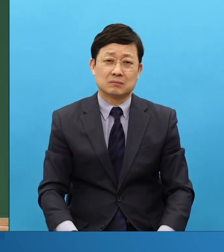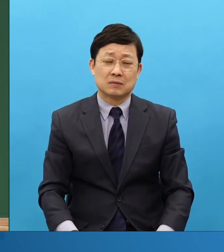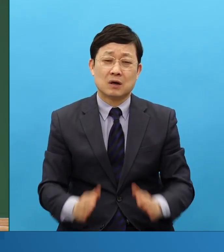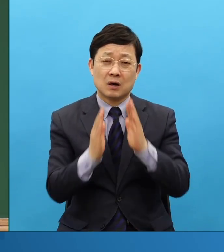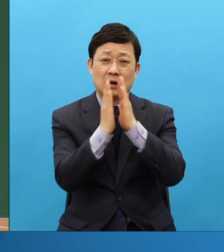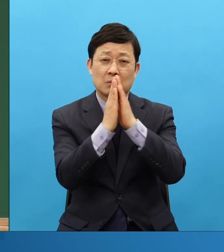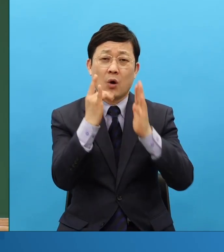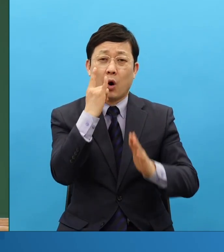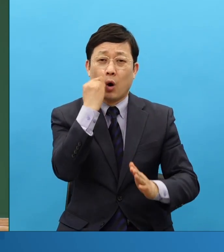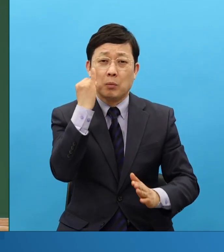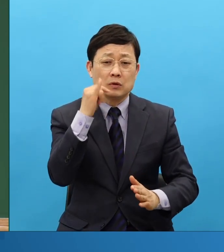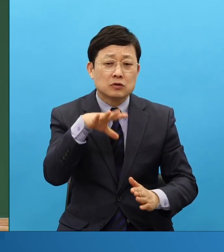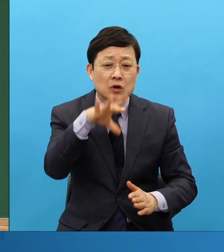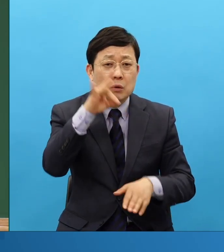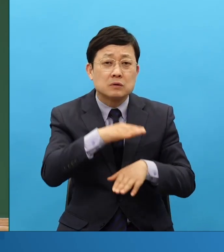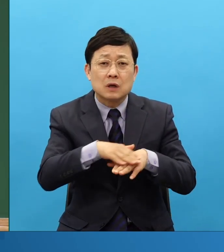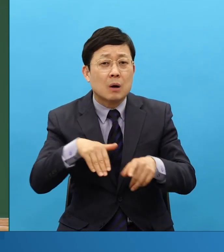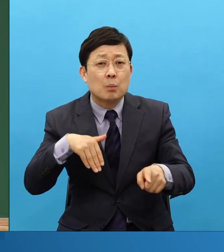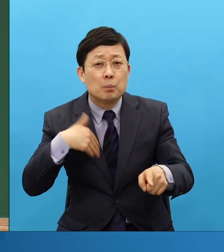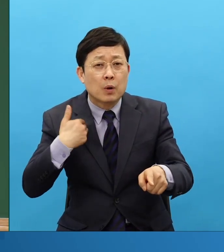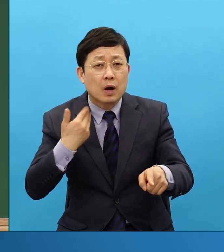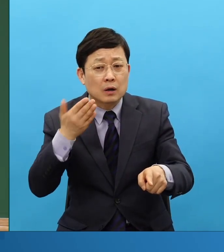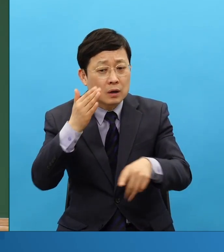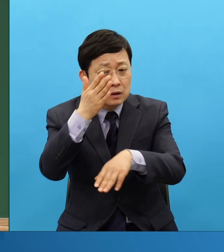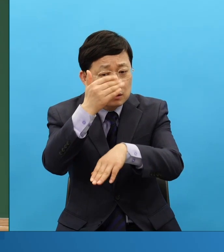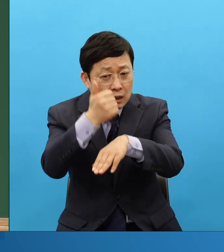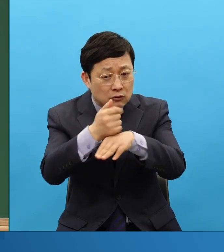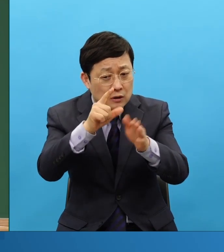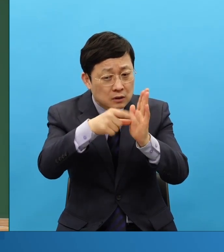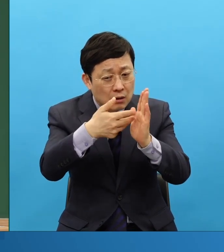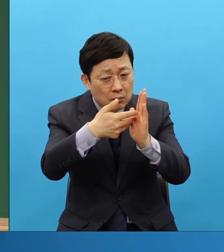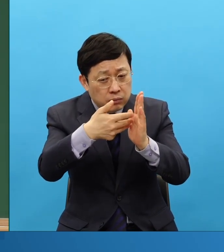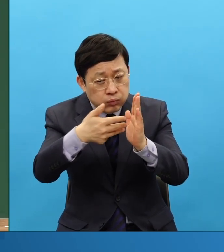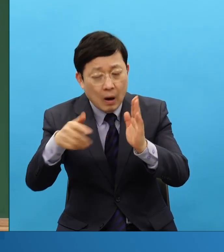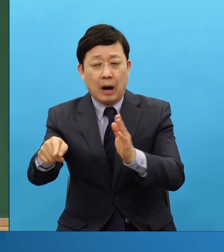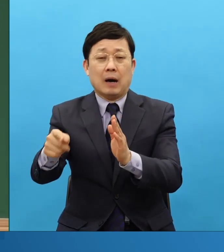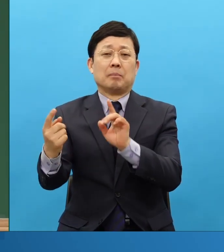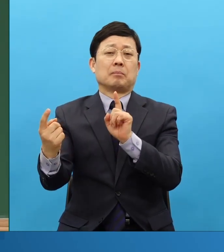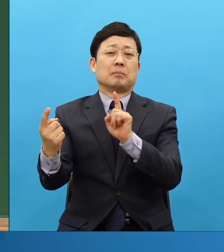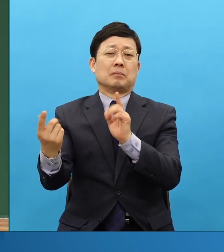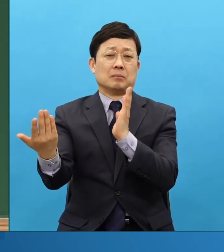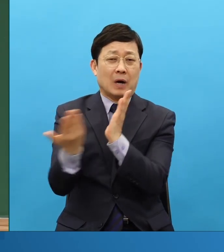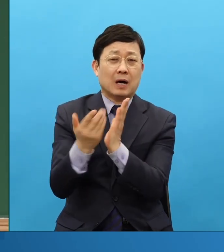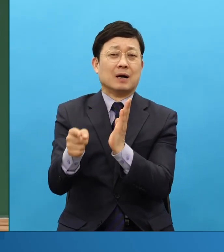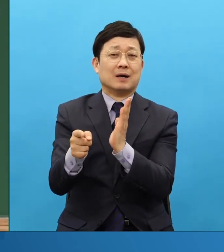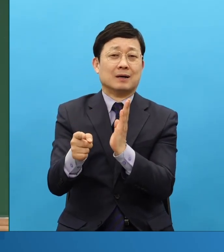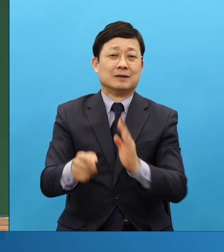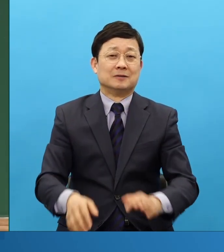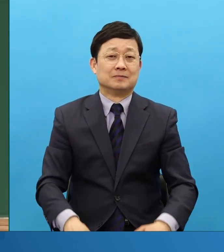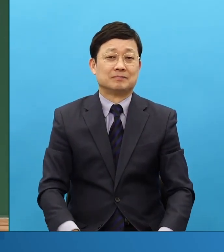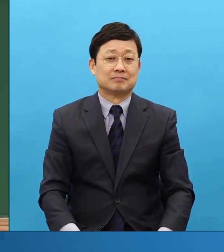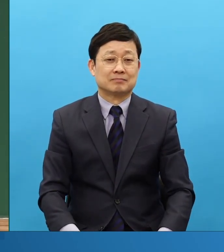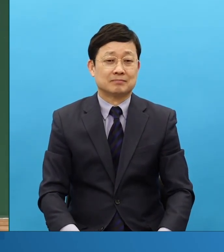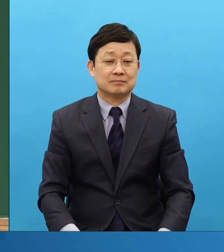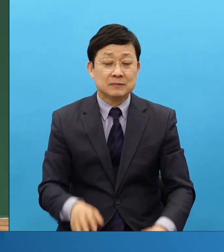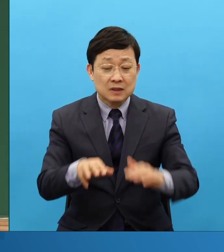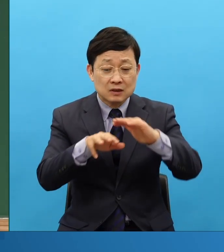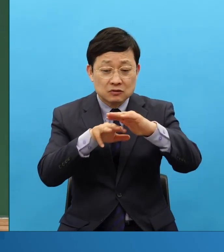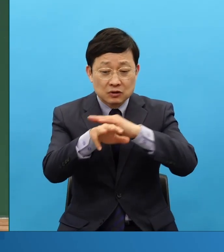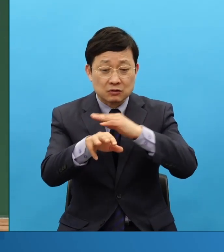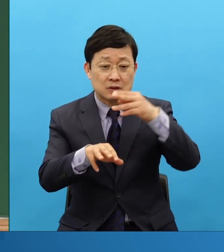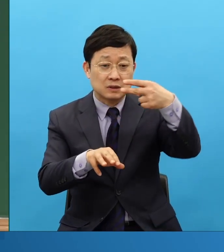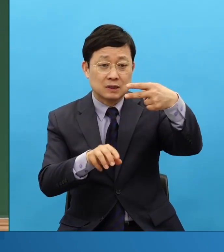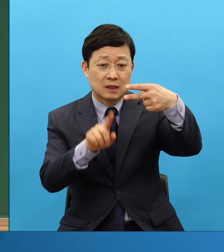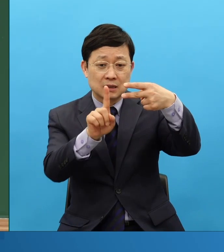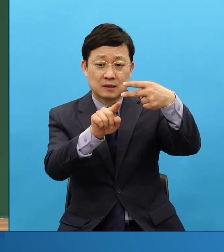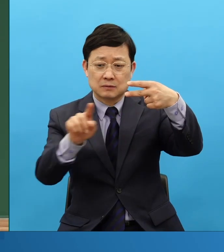수도 있어요. And I'm sure that Moses' mother didn't even know that this would be the start or the beginning of the exodus of Egypt. 그러나 이 부분은 너무 잘 본 겁니다. But she saw this